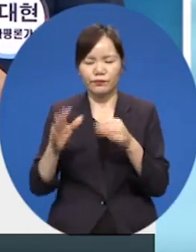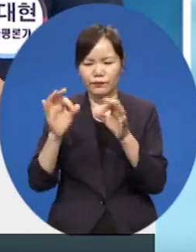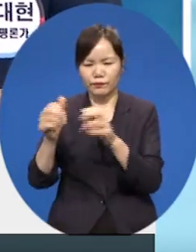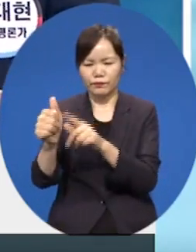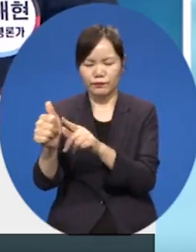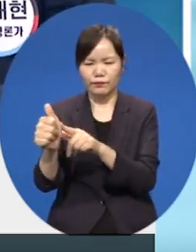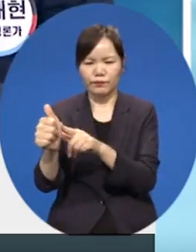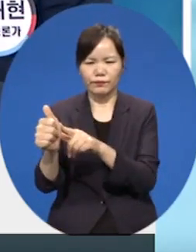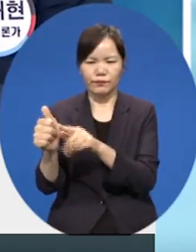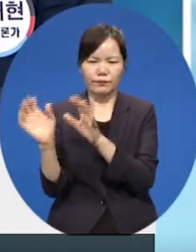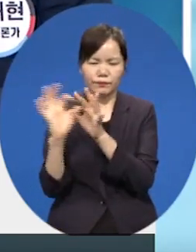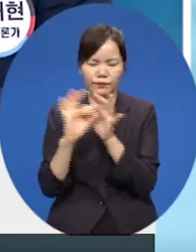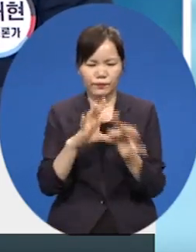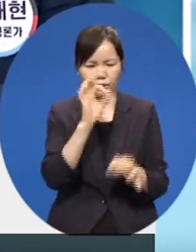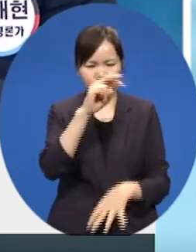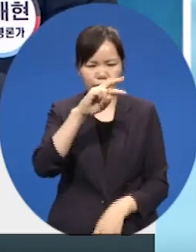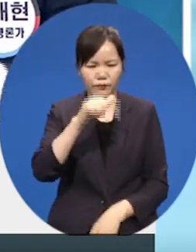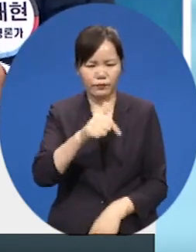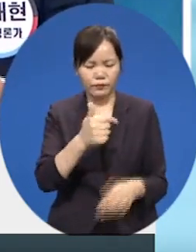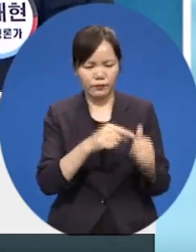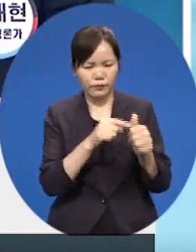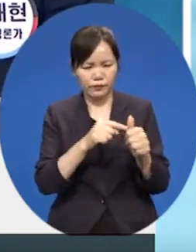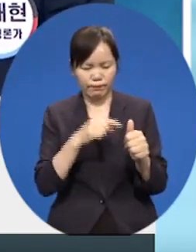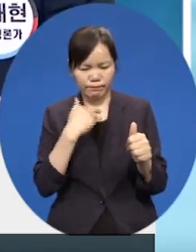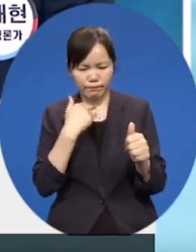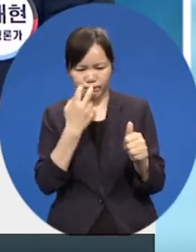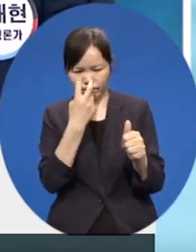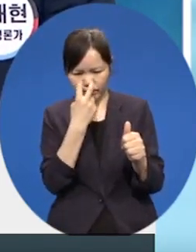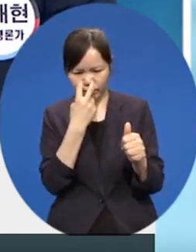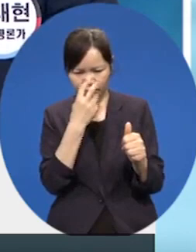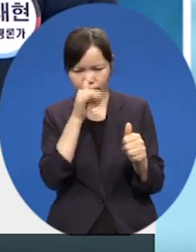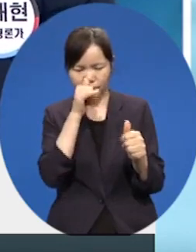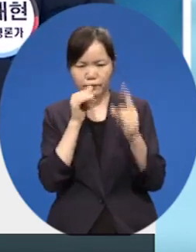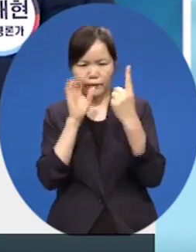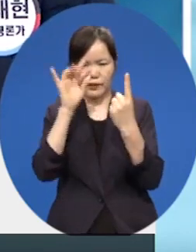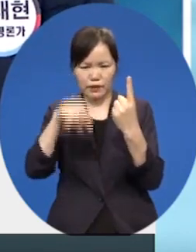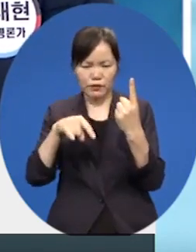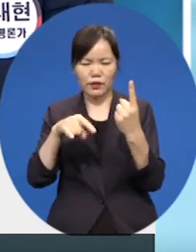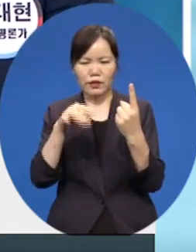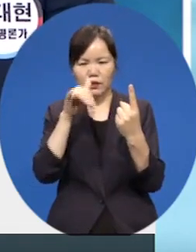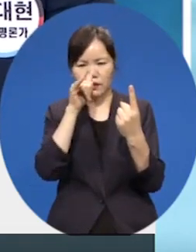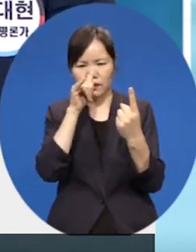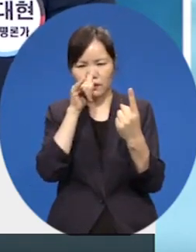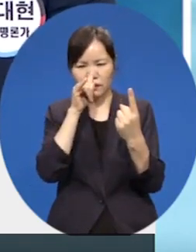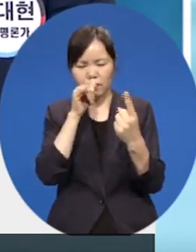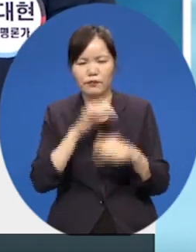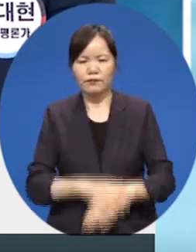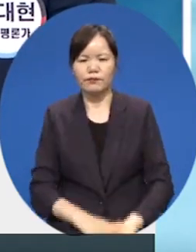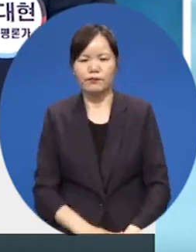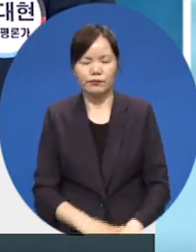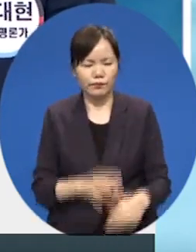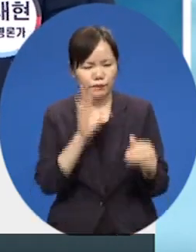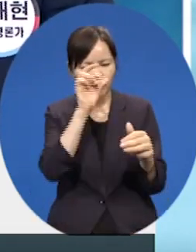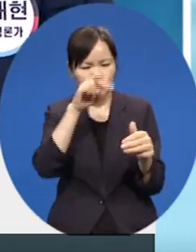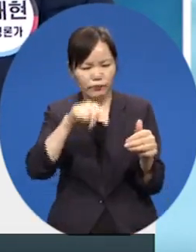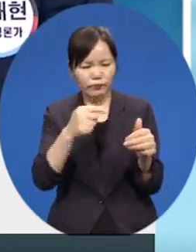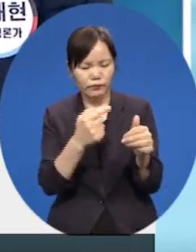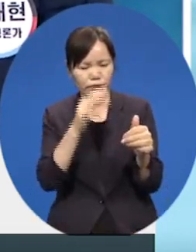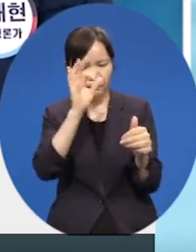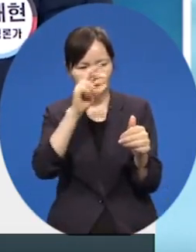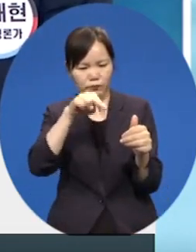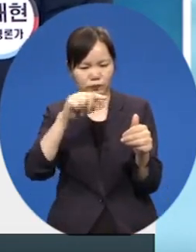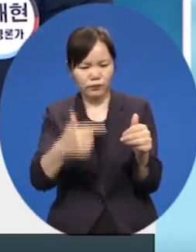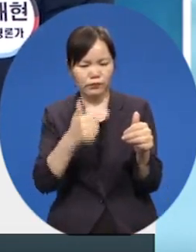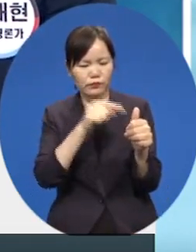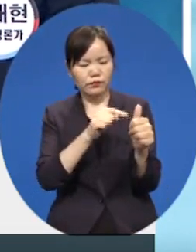김종인이라고 하는 분은 계속해서 윤석열을 눈여겨보고 있습니다. 1위를 달리고 있고, 그래서 아, 과연 이 사람이 대통령이 될